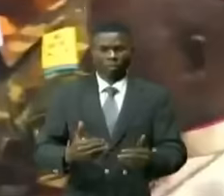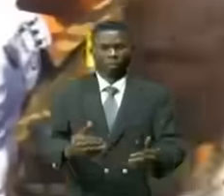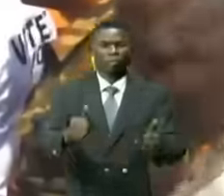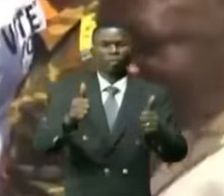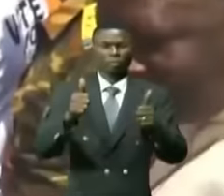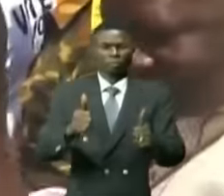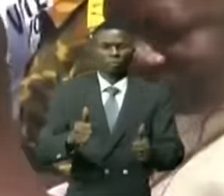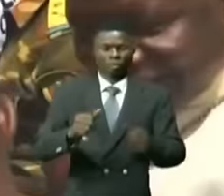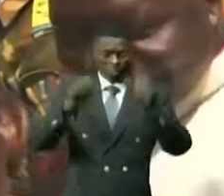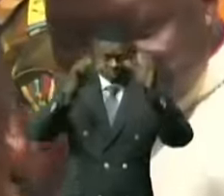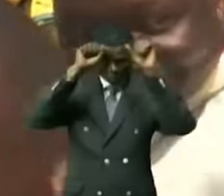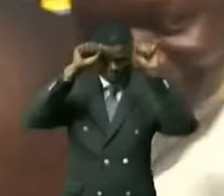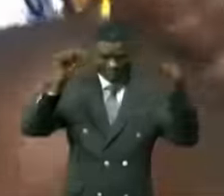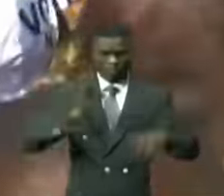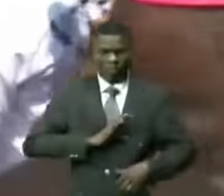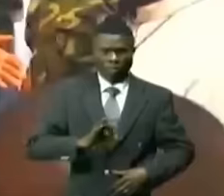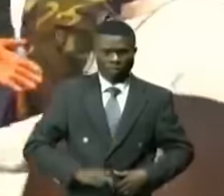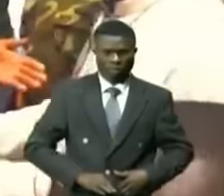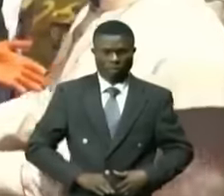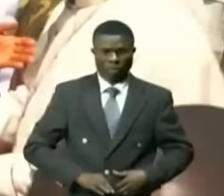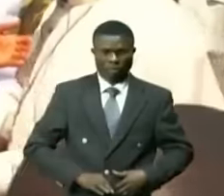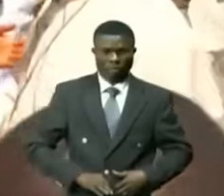Félix Antoine